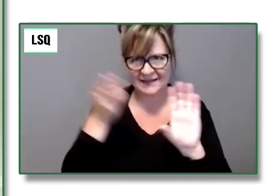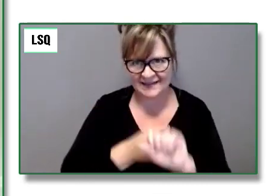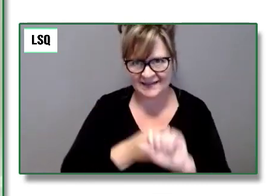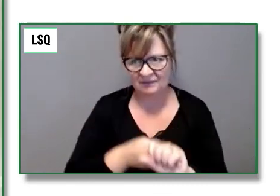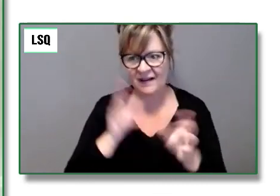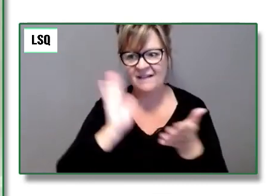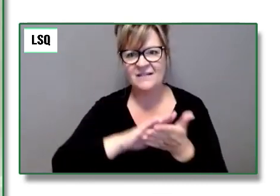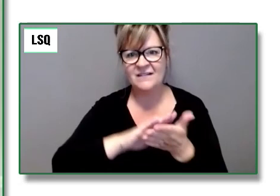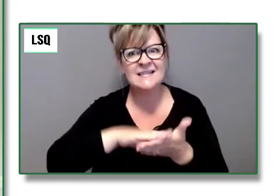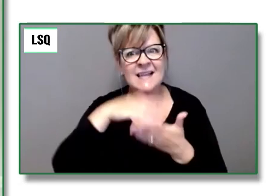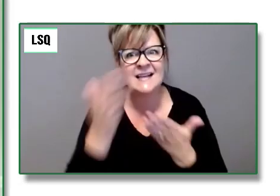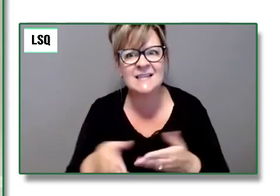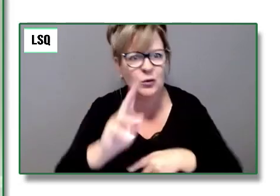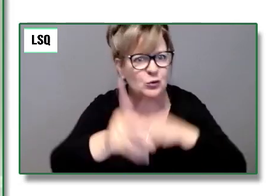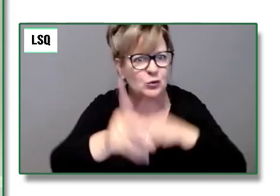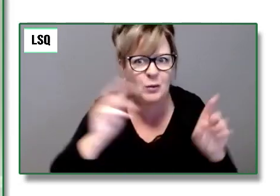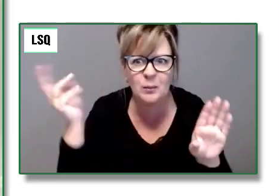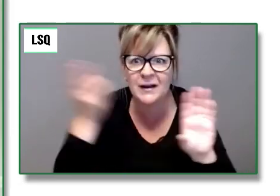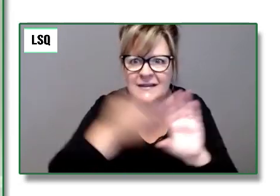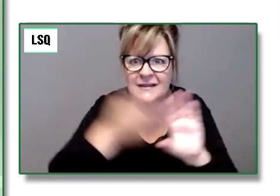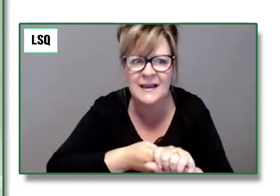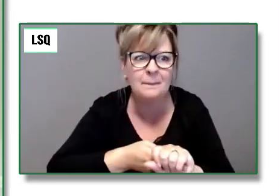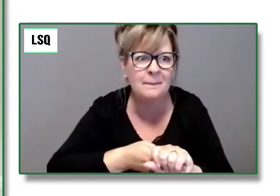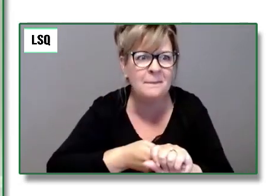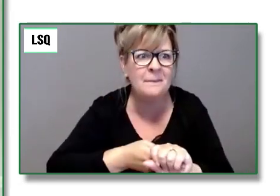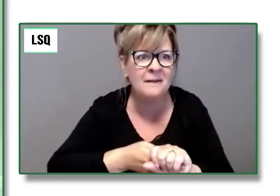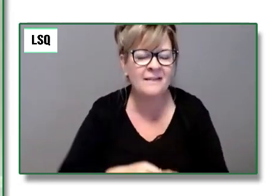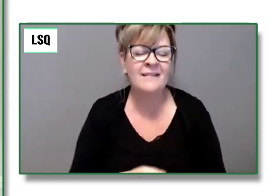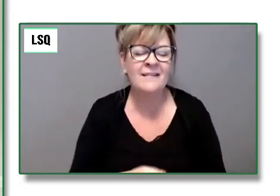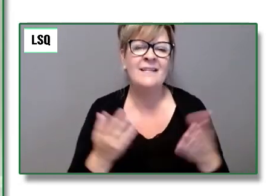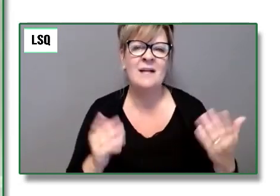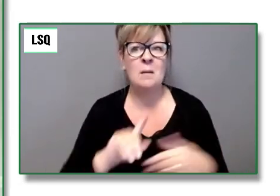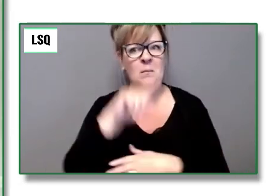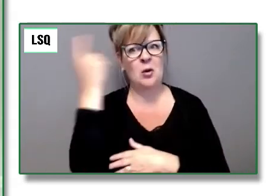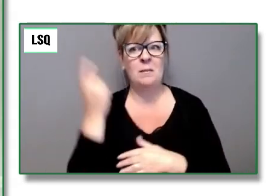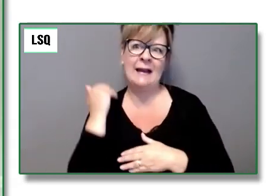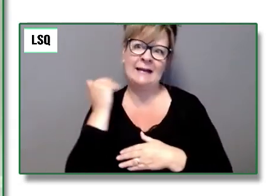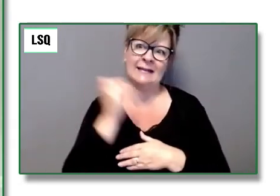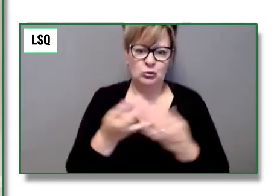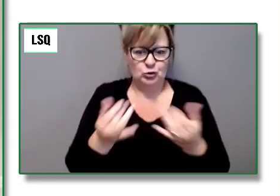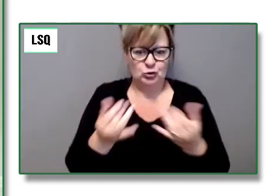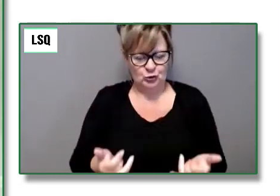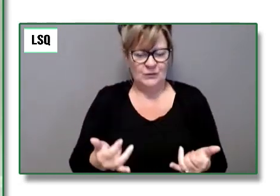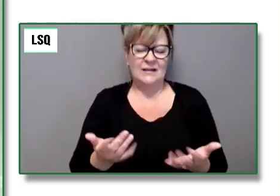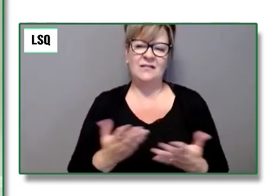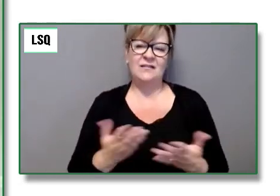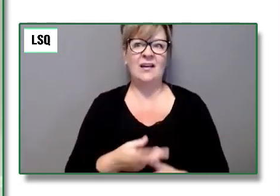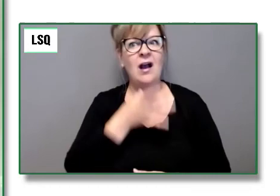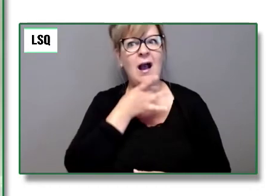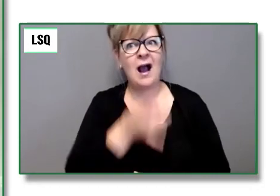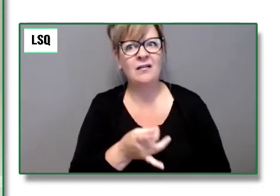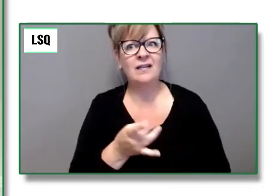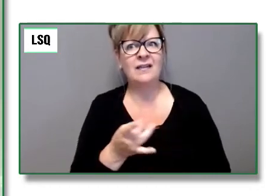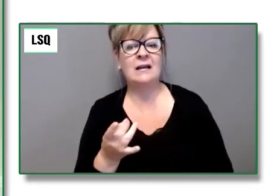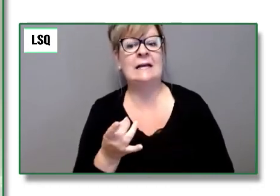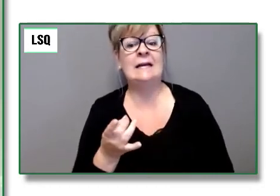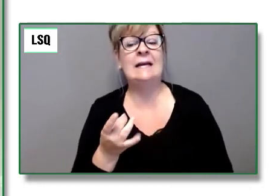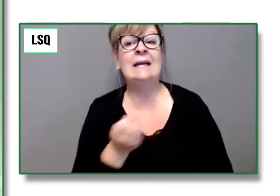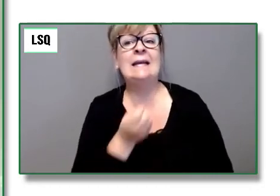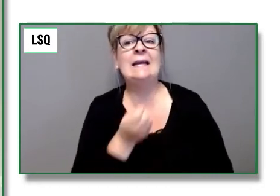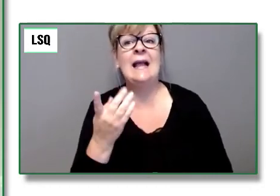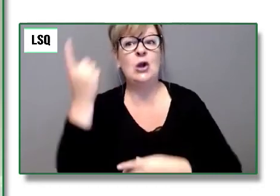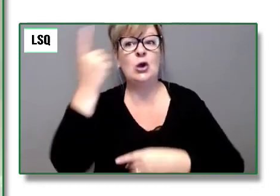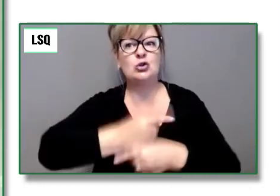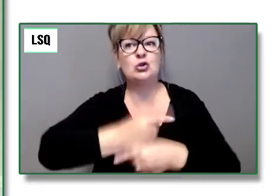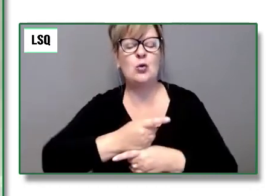j'anticipe avec plaisir quelques jours remarquables, remplis d'impact. Merci beaucoup.